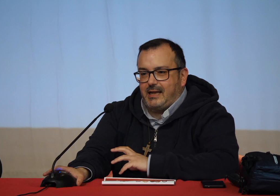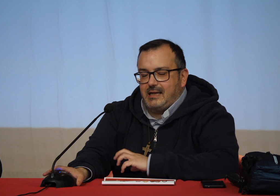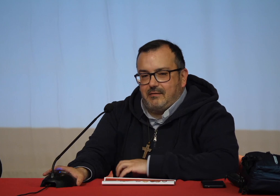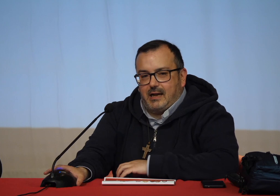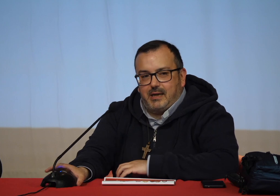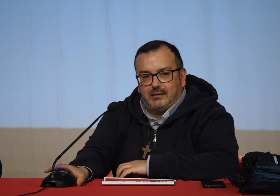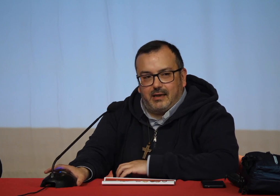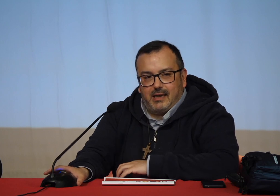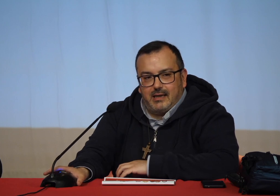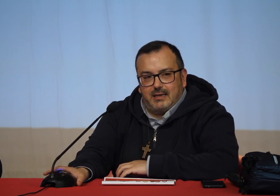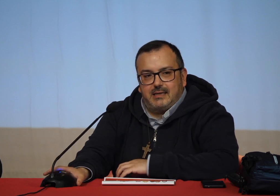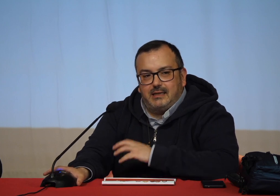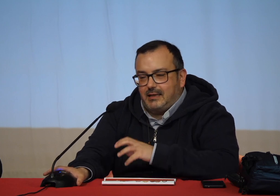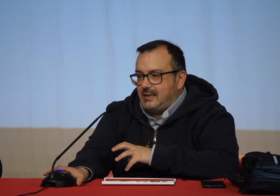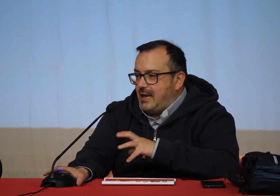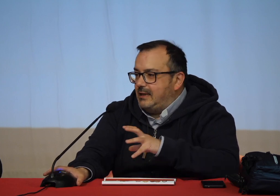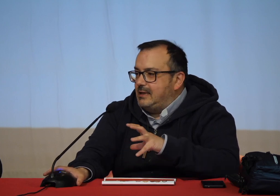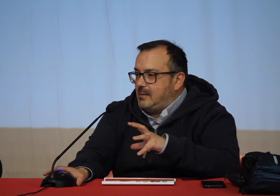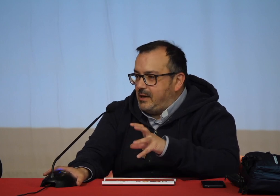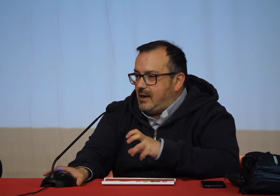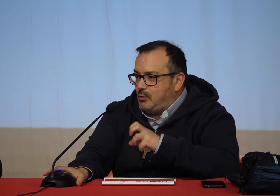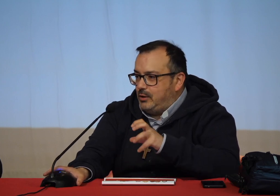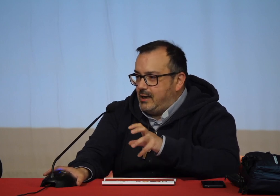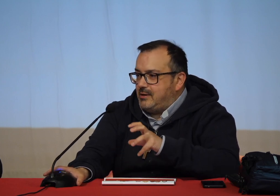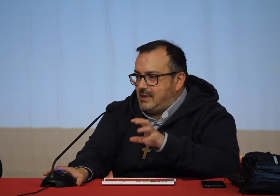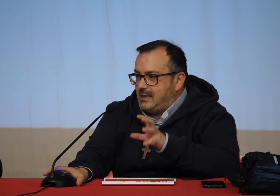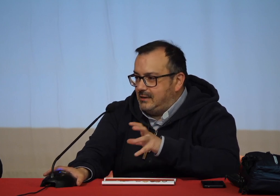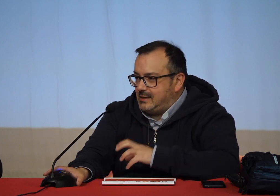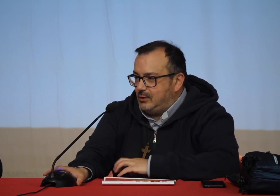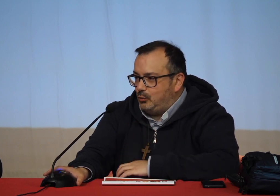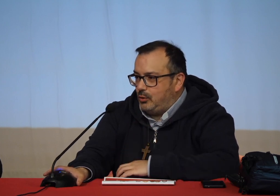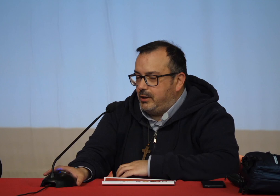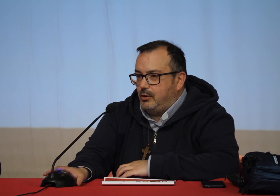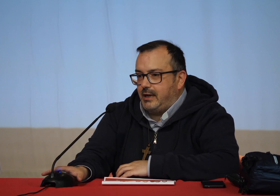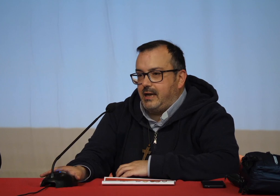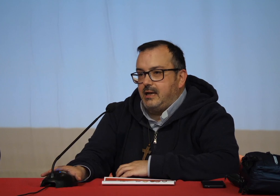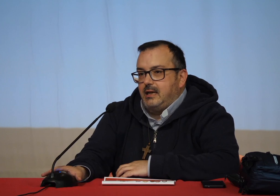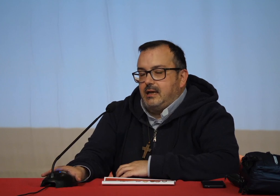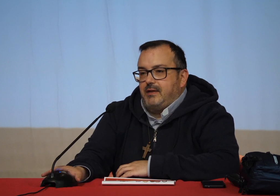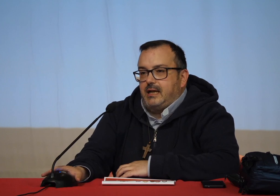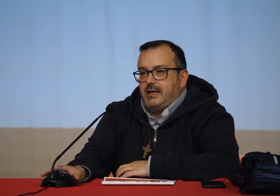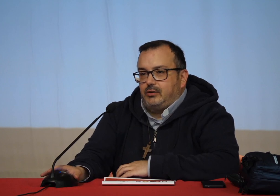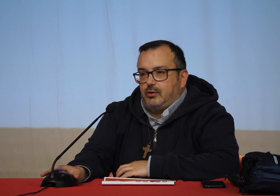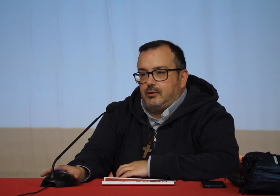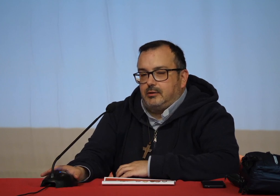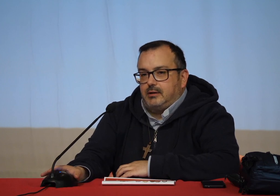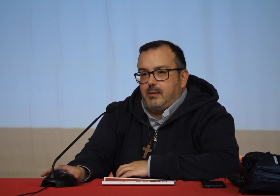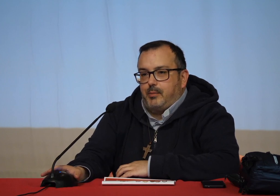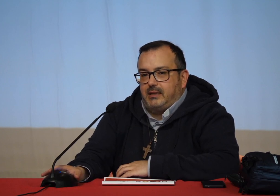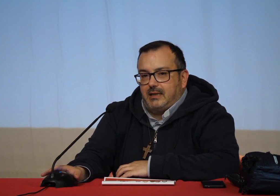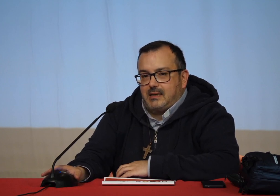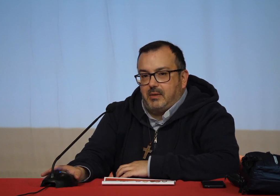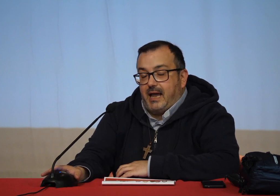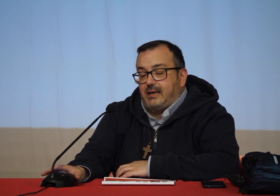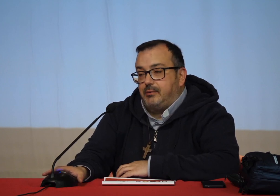di fare veramente sintesi e di saper racchiudere in questa sintesi tutto quello che viene detto nei